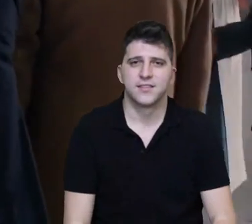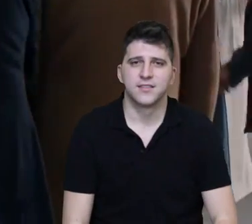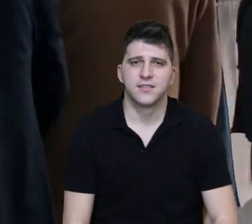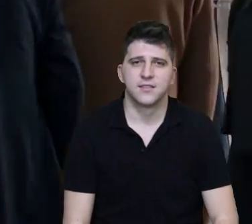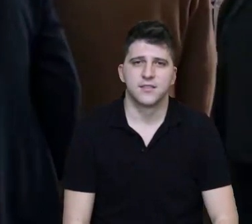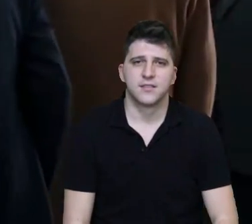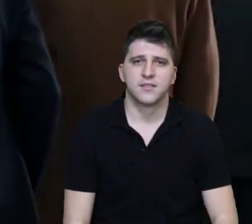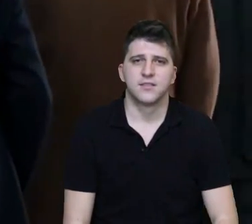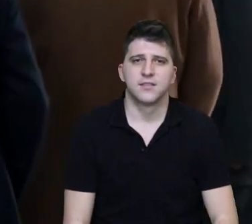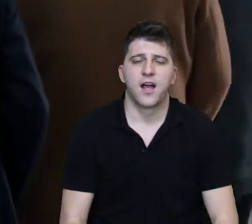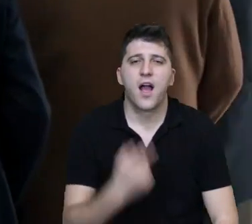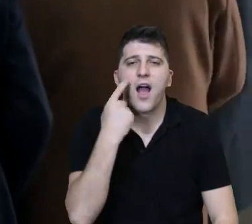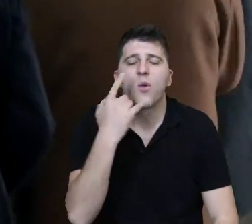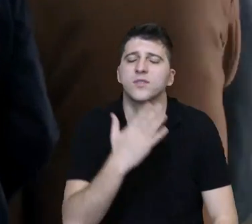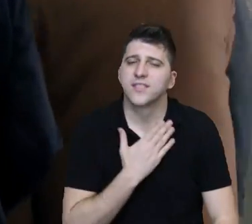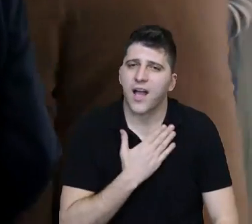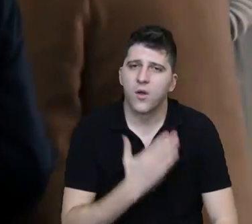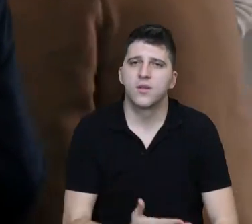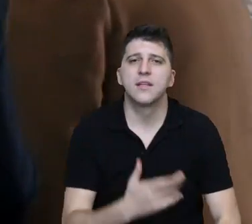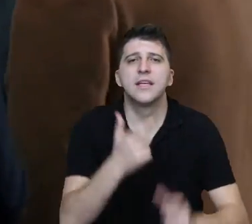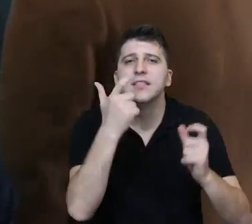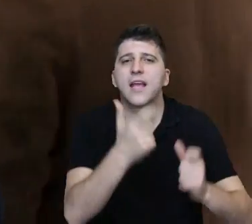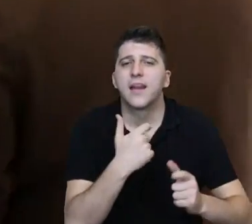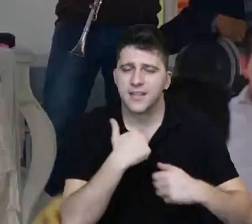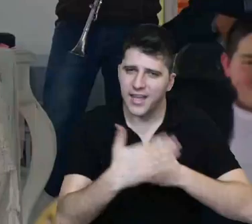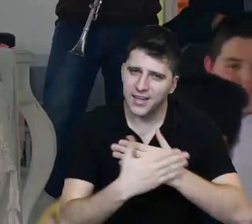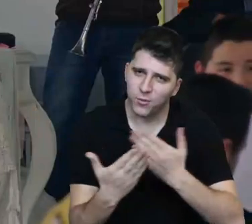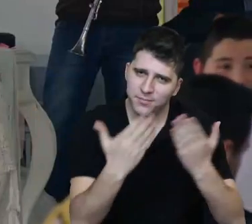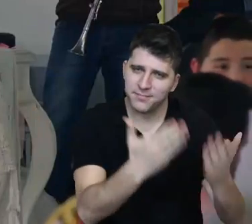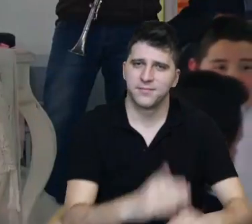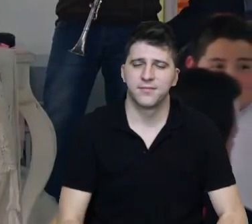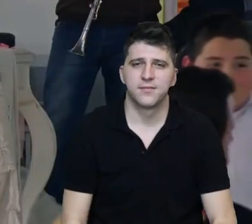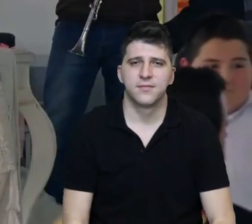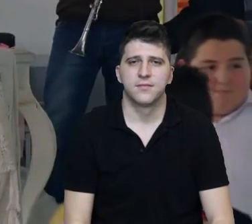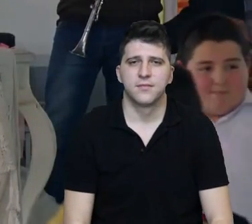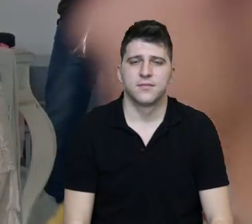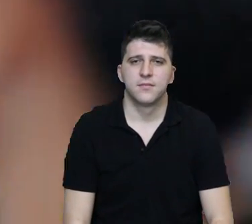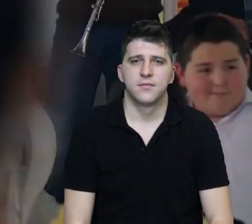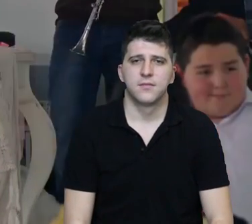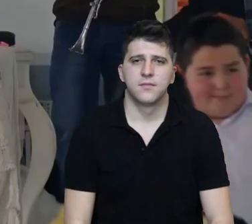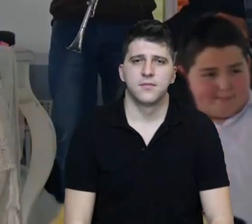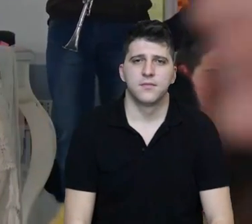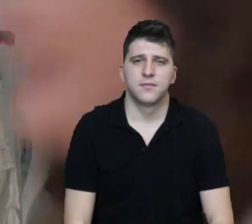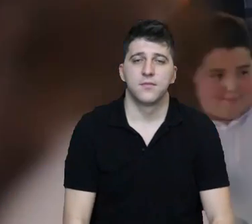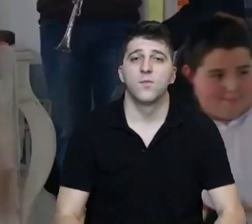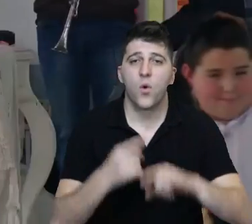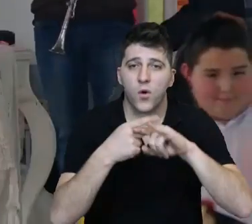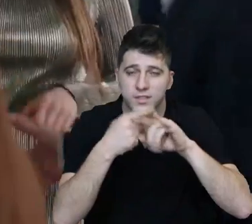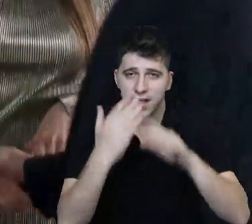Hoş geldiniz. Sağ olun. Ben seyirinizi göstereyim. Hoş geldiniz, hoş geldiniz. İbrahim Nalan'a sokulup bir şeyler fısıldadı. Hoş